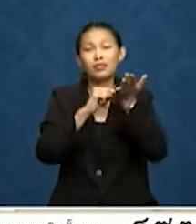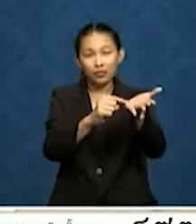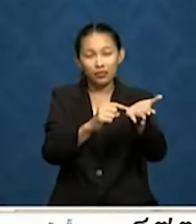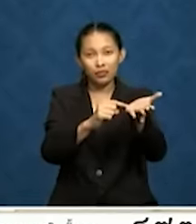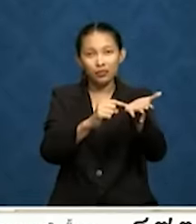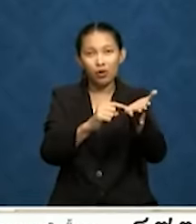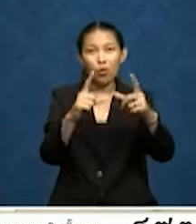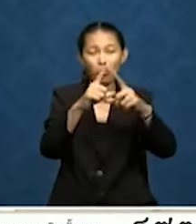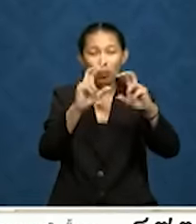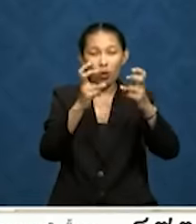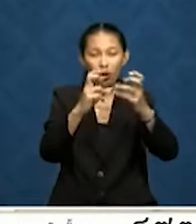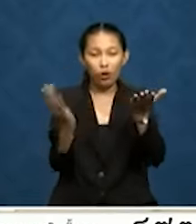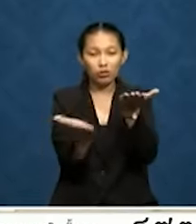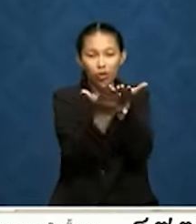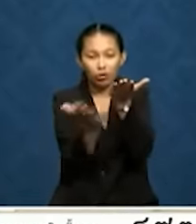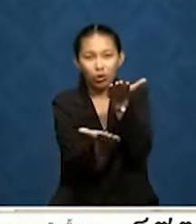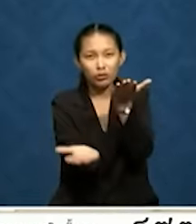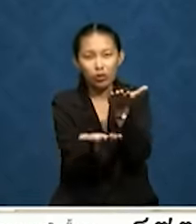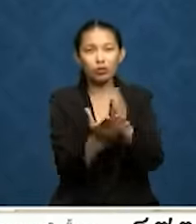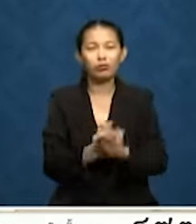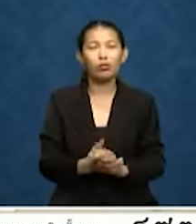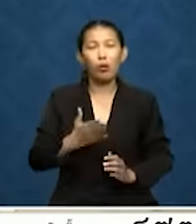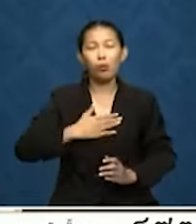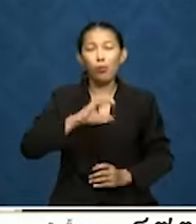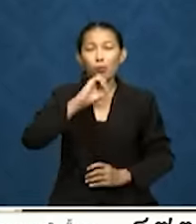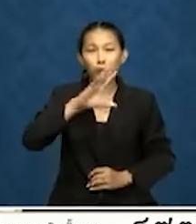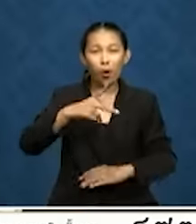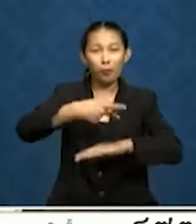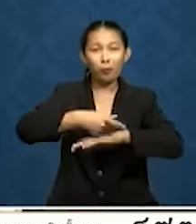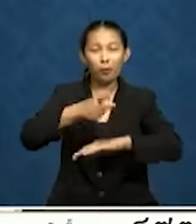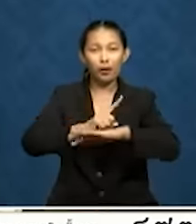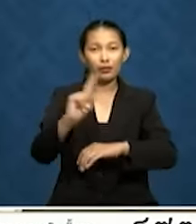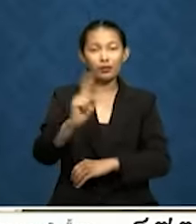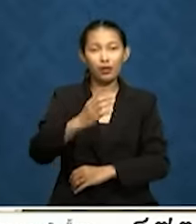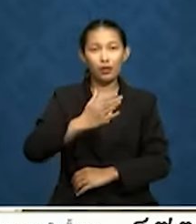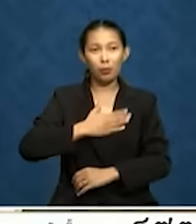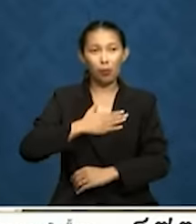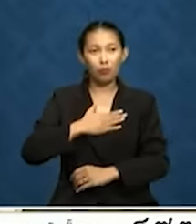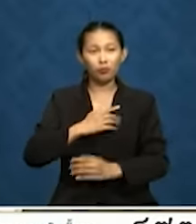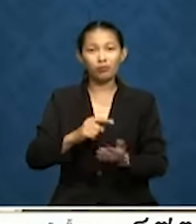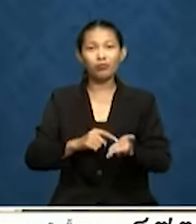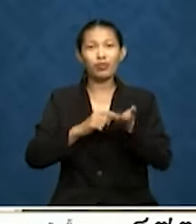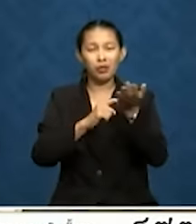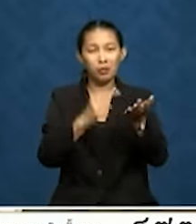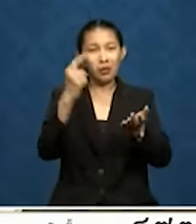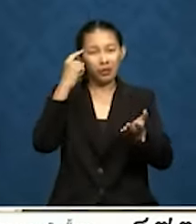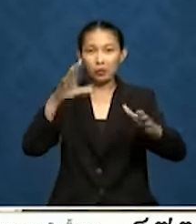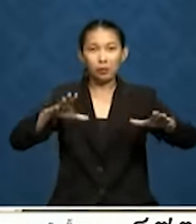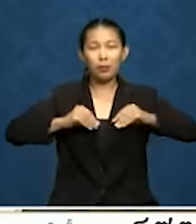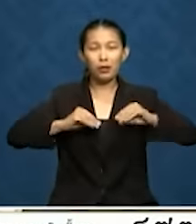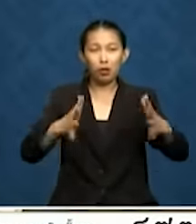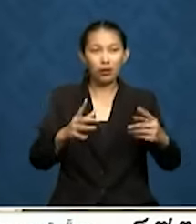ซ้อนยัตติผมกราบเรียนท่านประธานว่าผมเป็นคนแสดงความไม่เห็นด้วยและเ